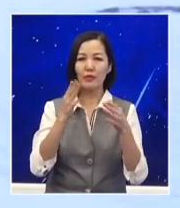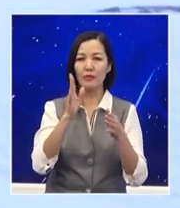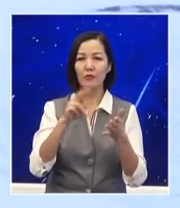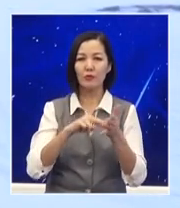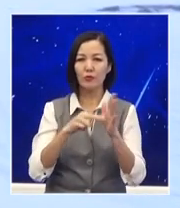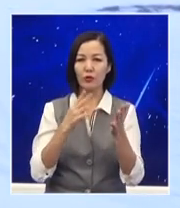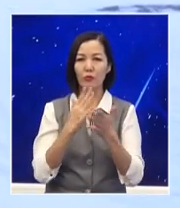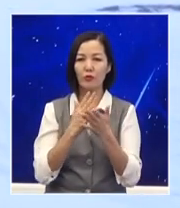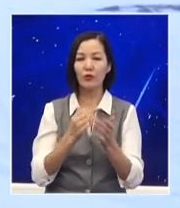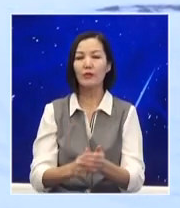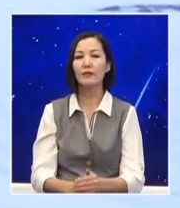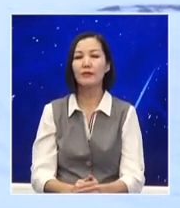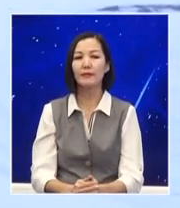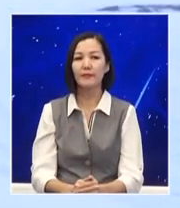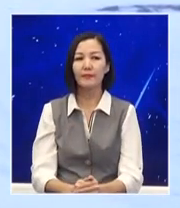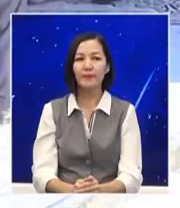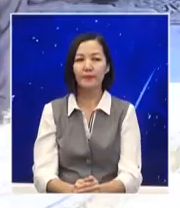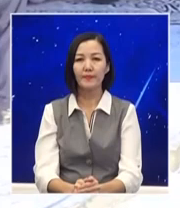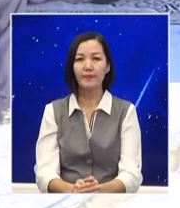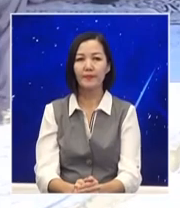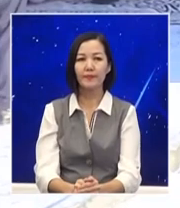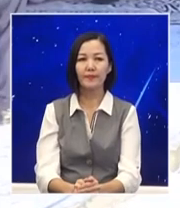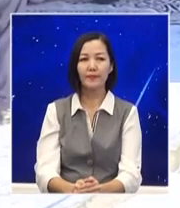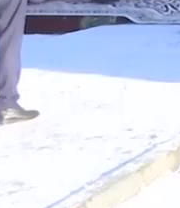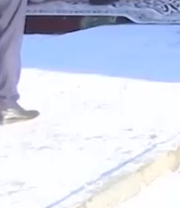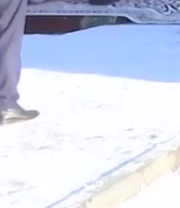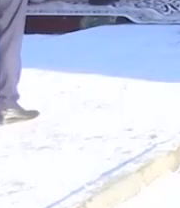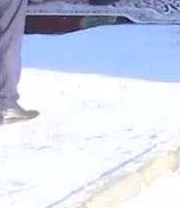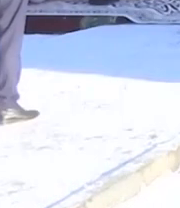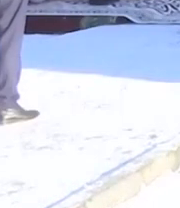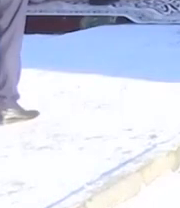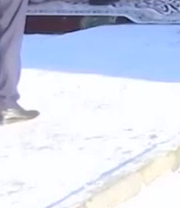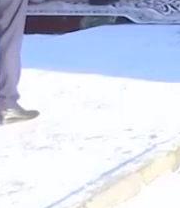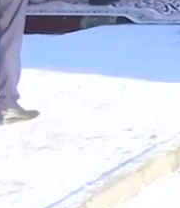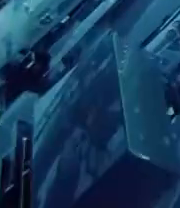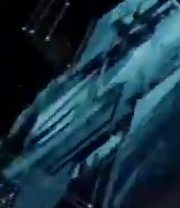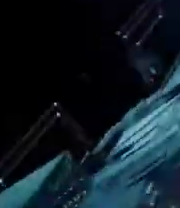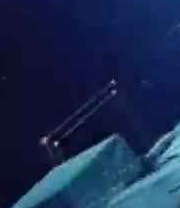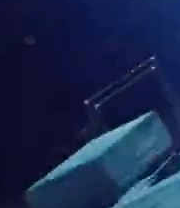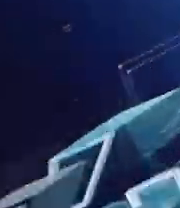отыр. Мадина Берікқызы, Мади Байбосынов, Жетісу телеарнасы, Қаратал ауданынан.